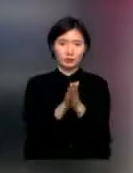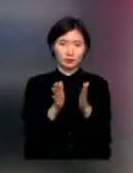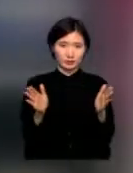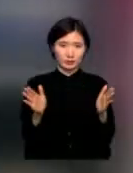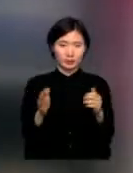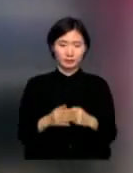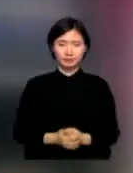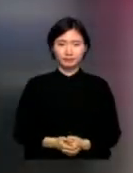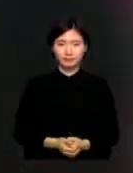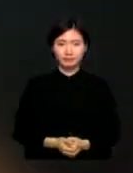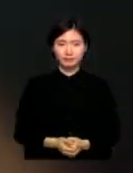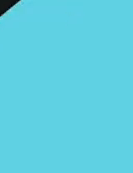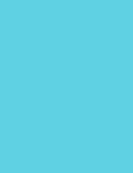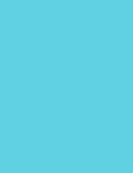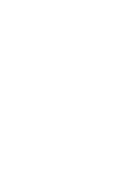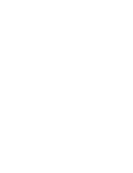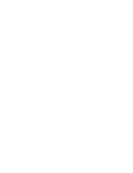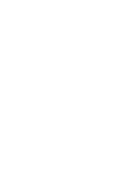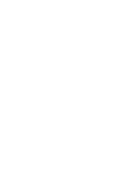시작할 예정입니다